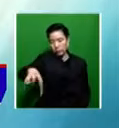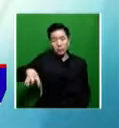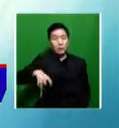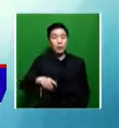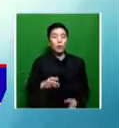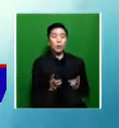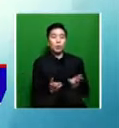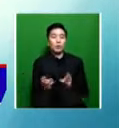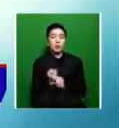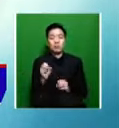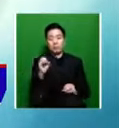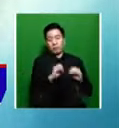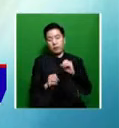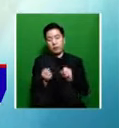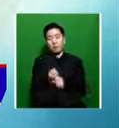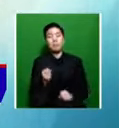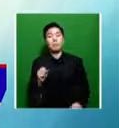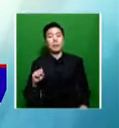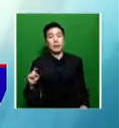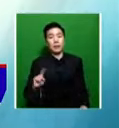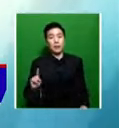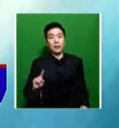ทำอย่างไรให้มีความปลอดภัยแล้วจะ